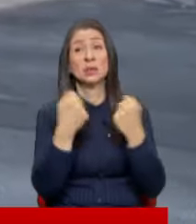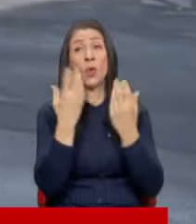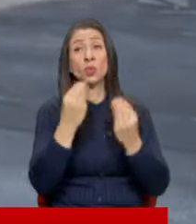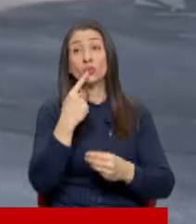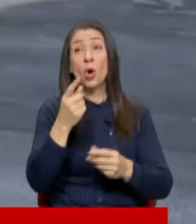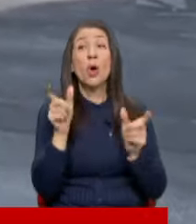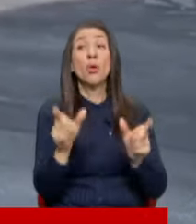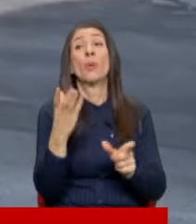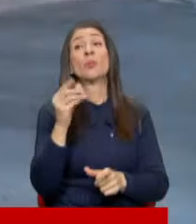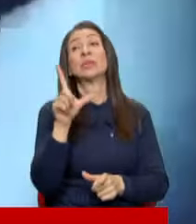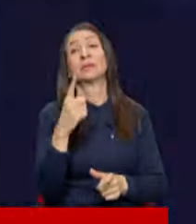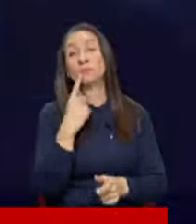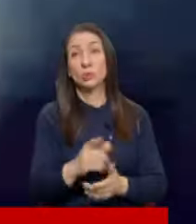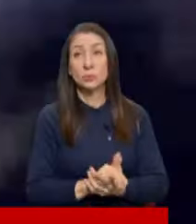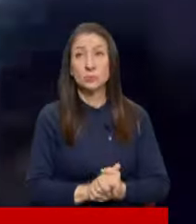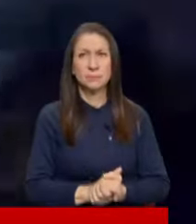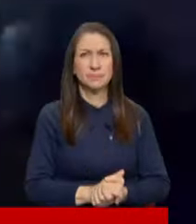getiriyor önlem alınmasını